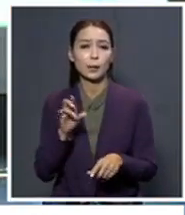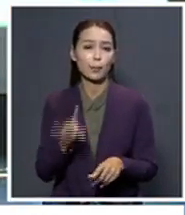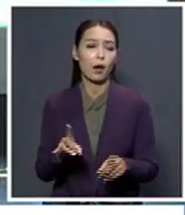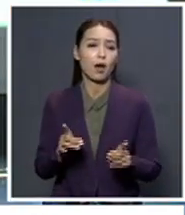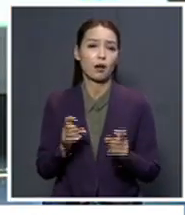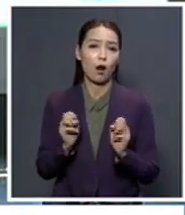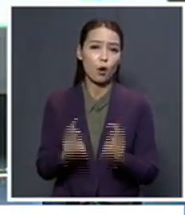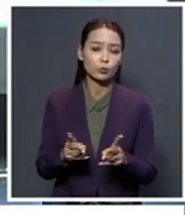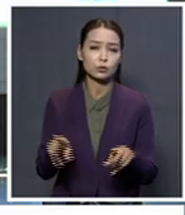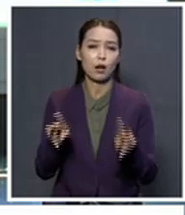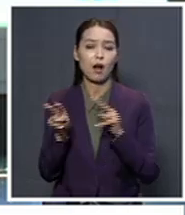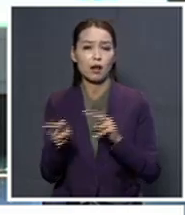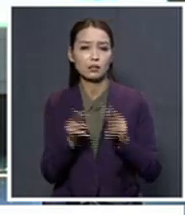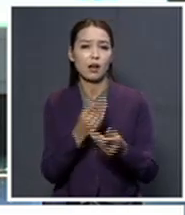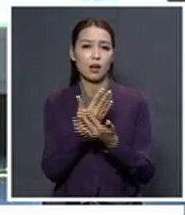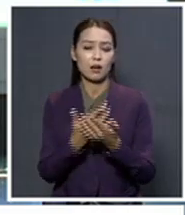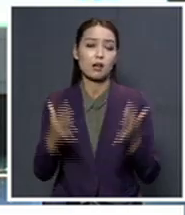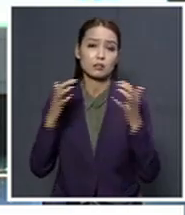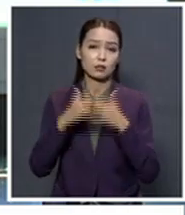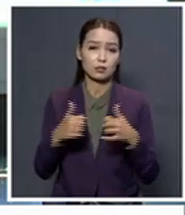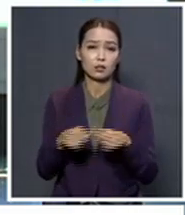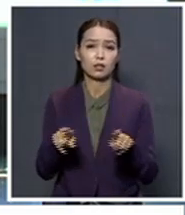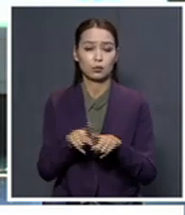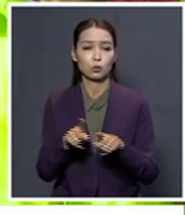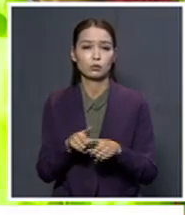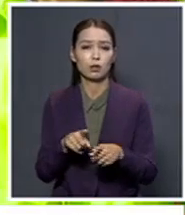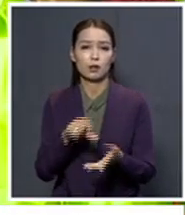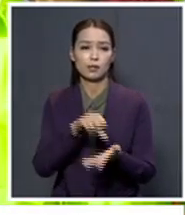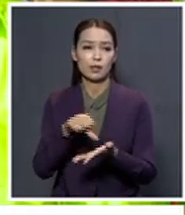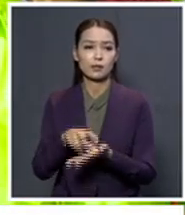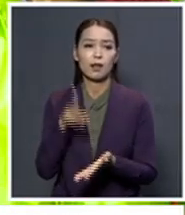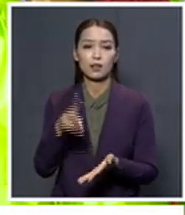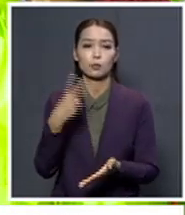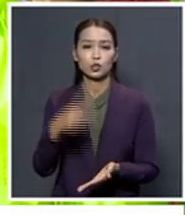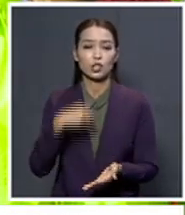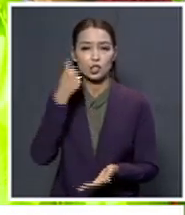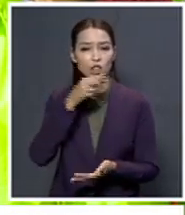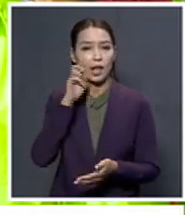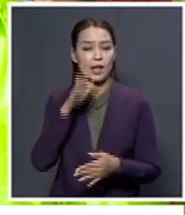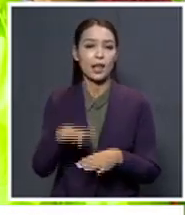көші-қон, кәсіпкерлік мәселелерін талқылауға кірісті. Сонымен қатар 2020 жылы